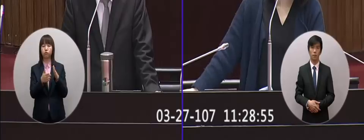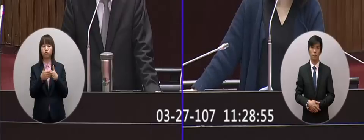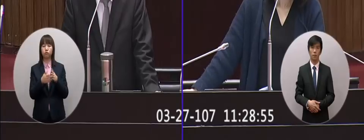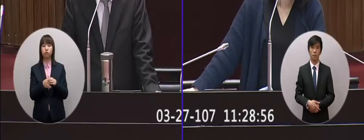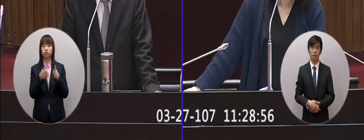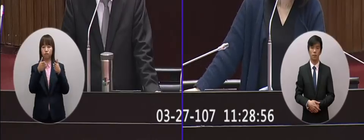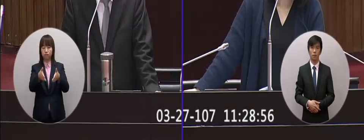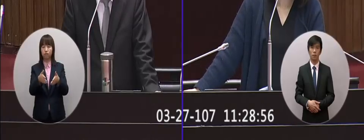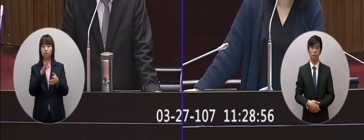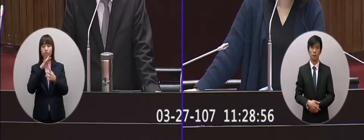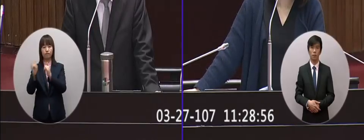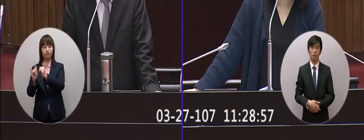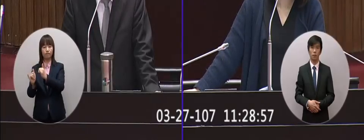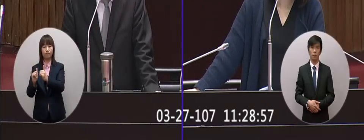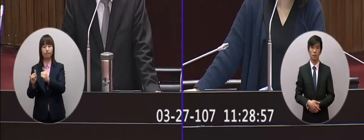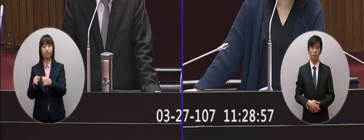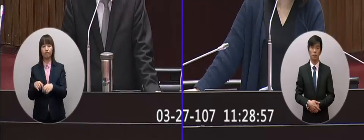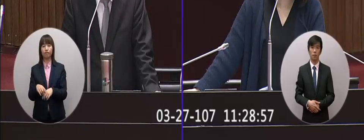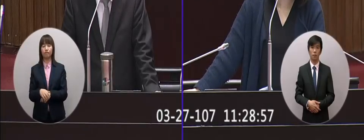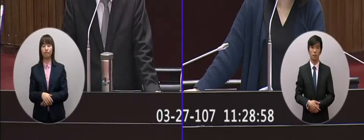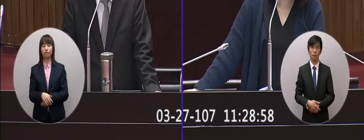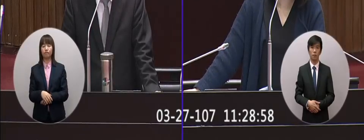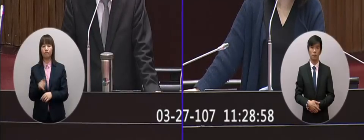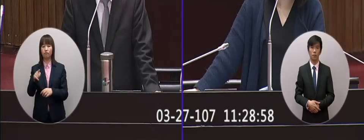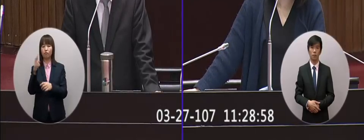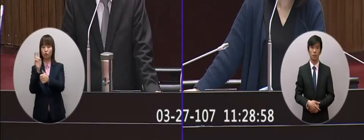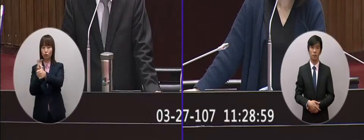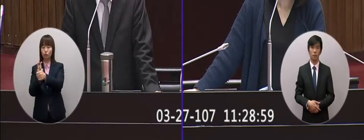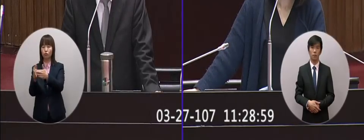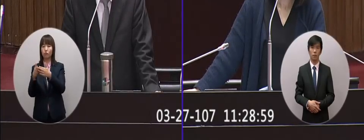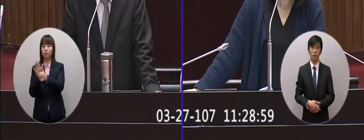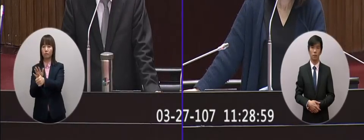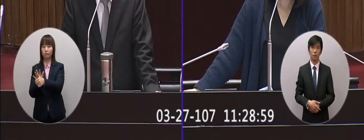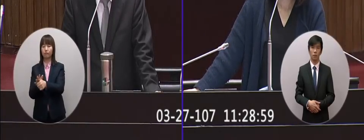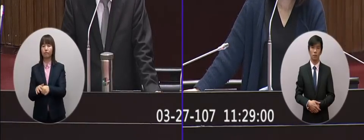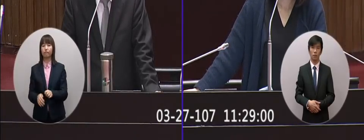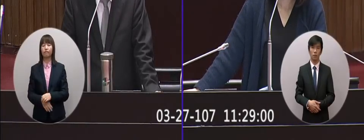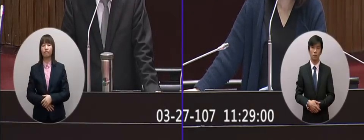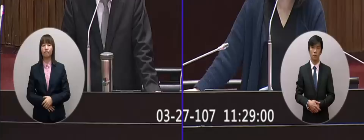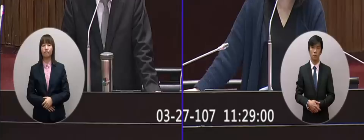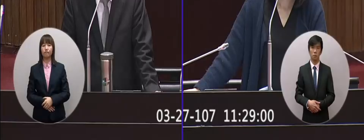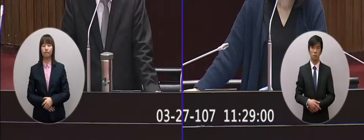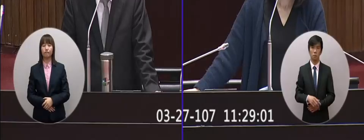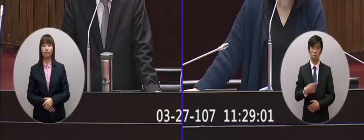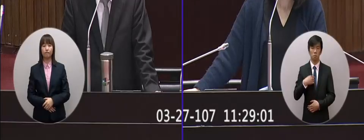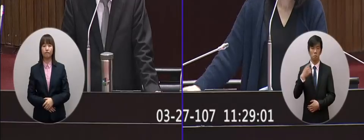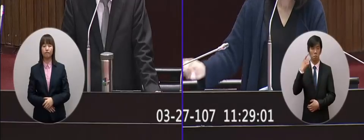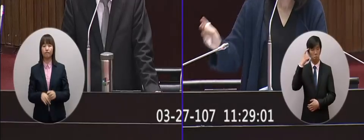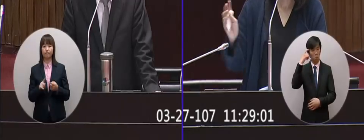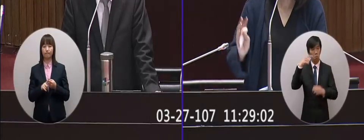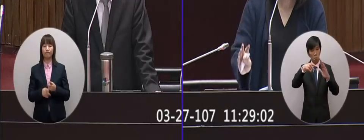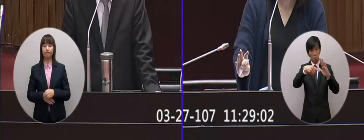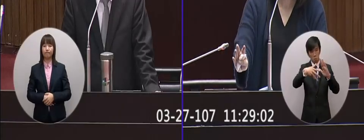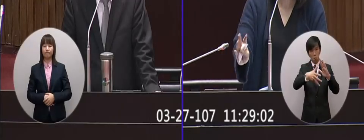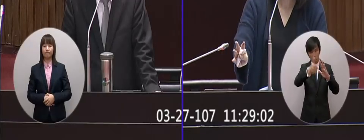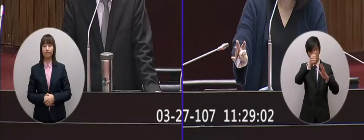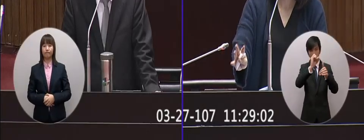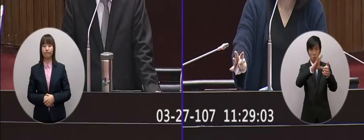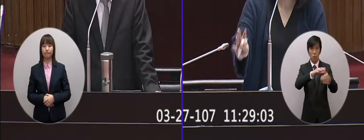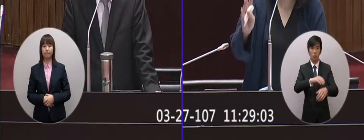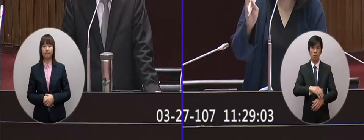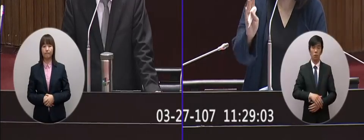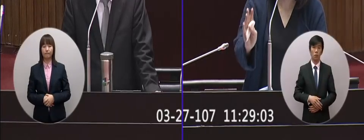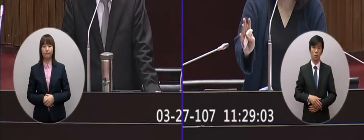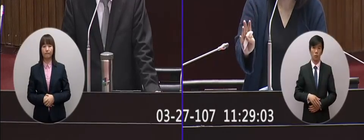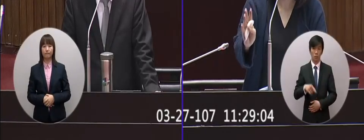去对民众做这个照顾的责任。 我想院长， 是 我们都在这个议